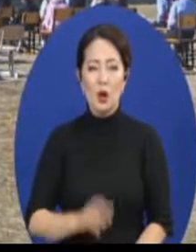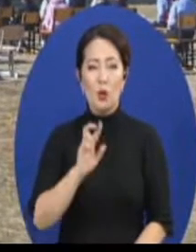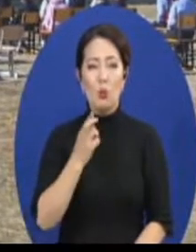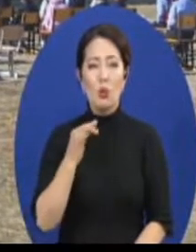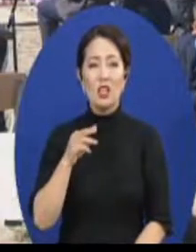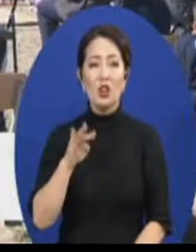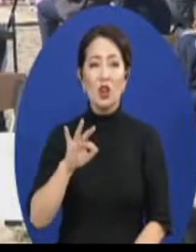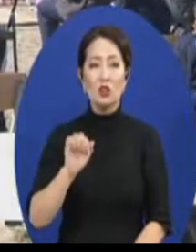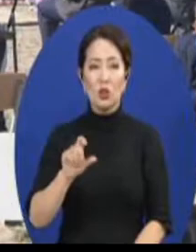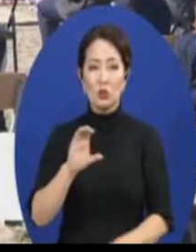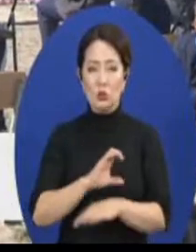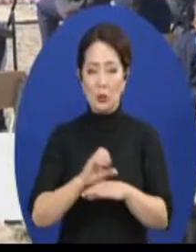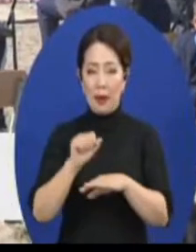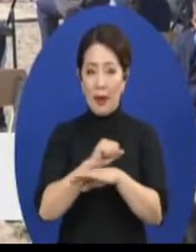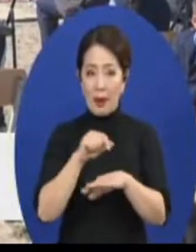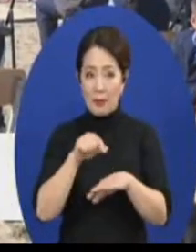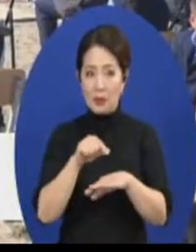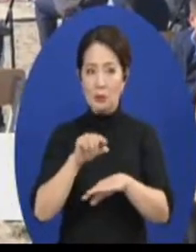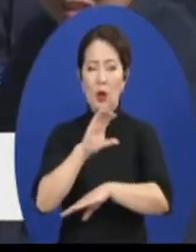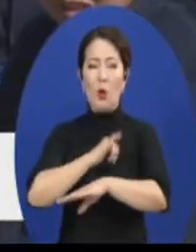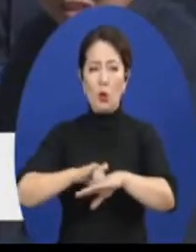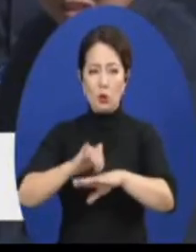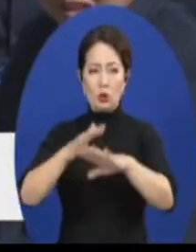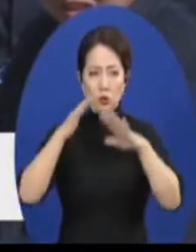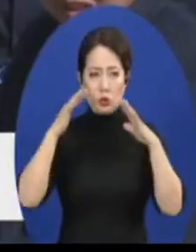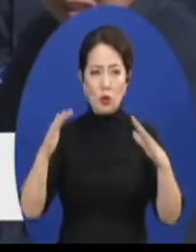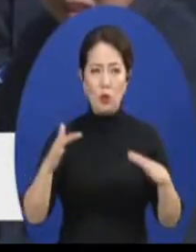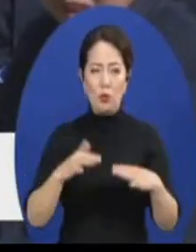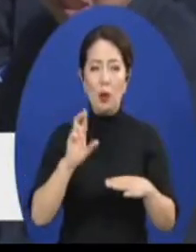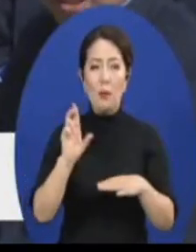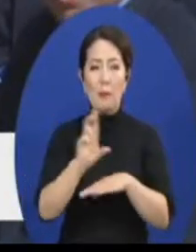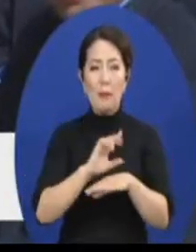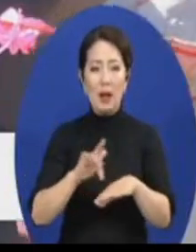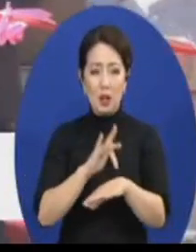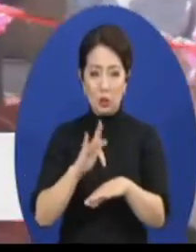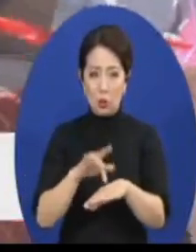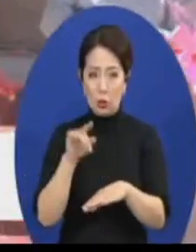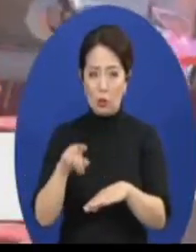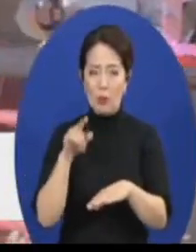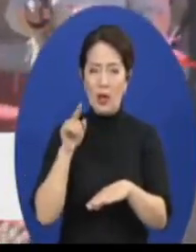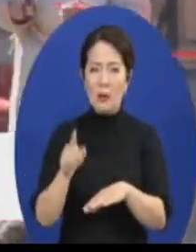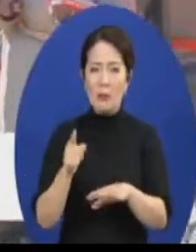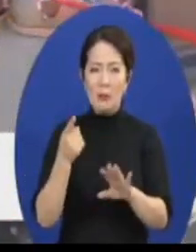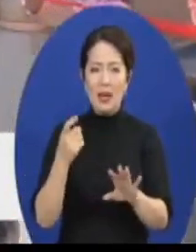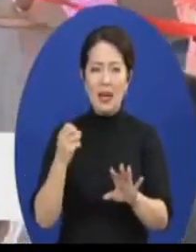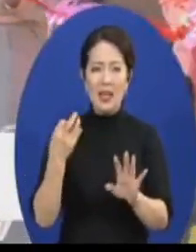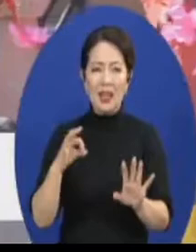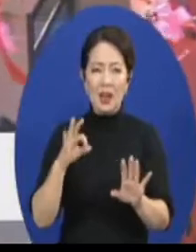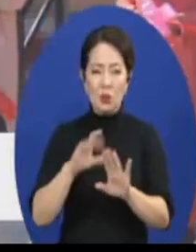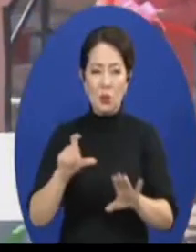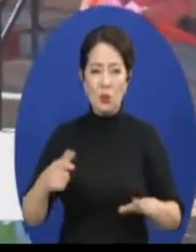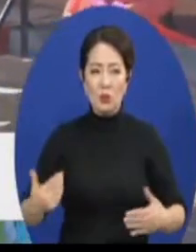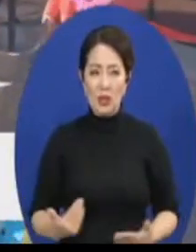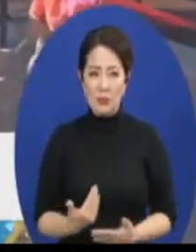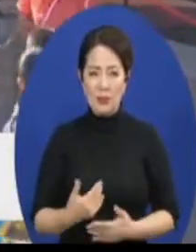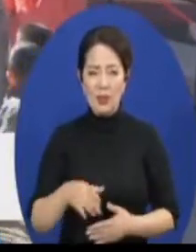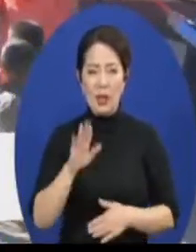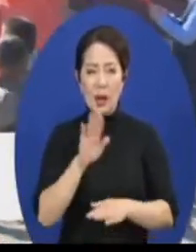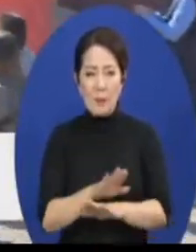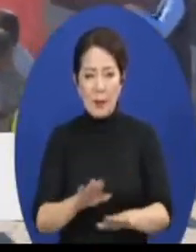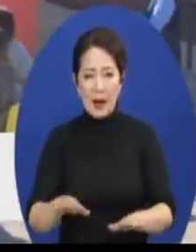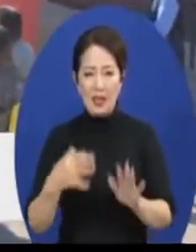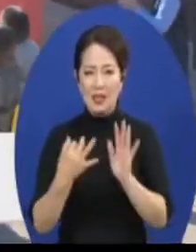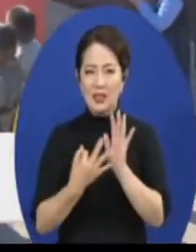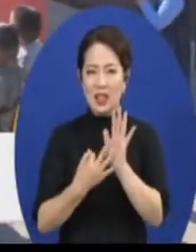Бүрэн тогтох сумын Бүрэнхан баг нь аймагтаа төдийгүй улсдаа томоохон тооцогддог багийн төвөө. Энэ багт 1080 гаруй оршин суугч байна. Зөвхөн